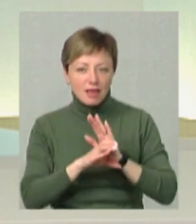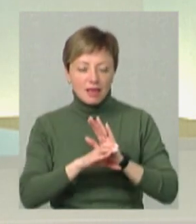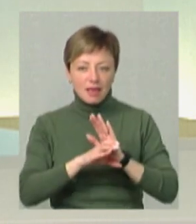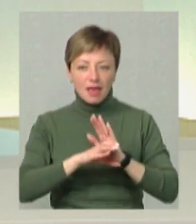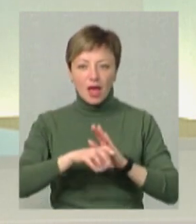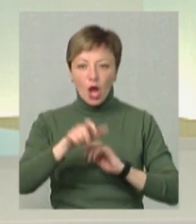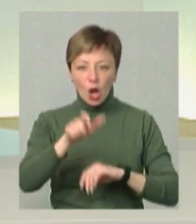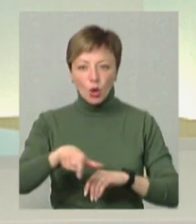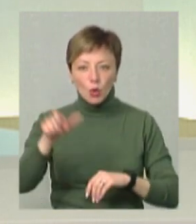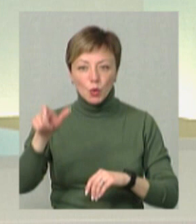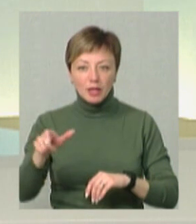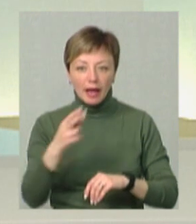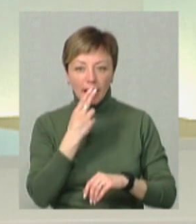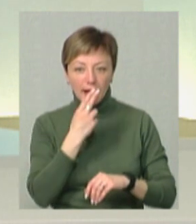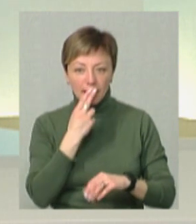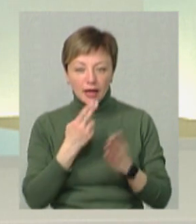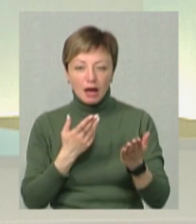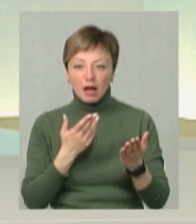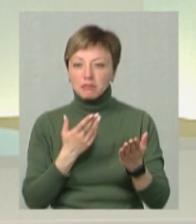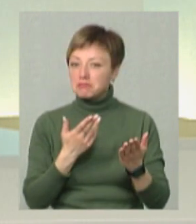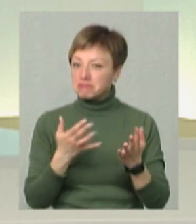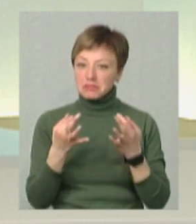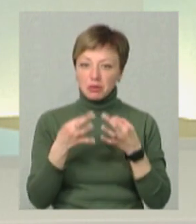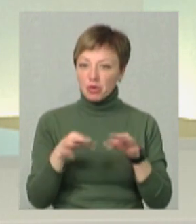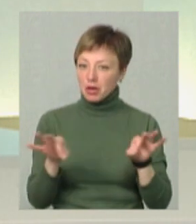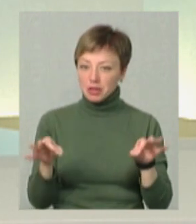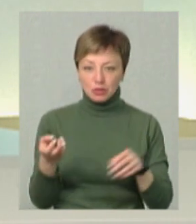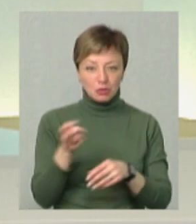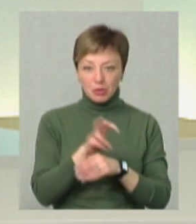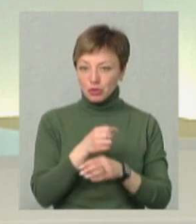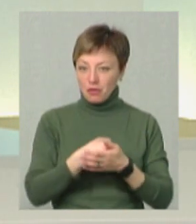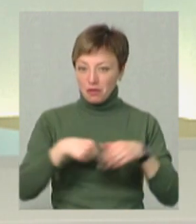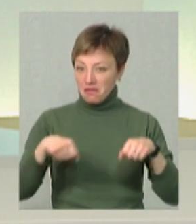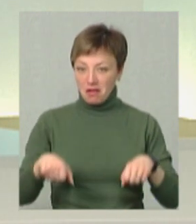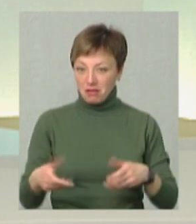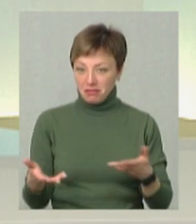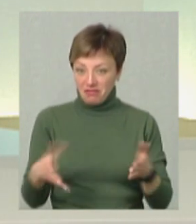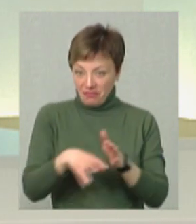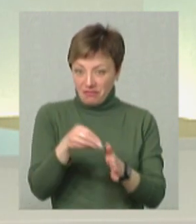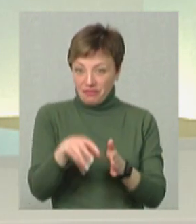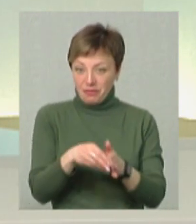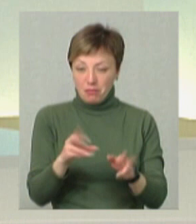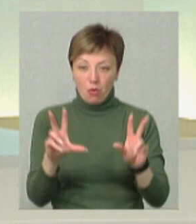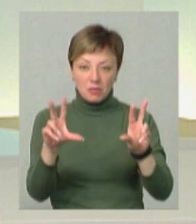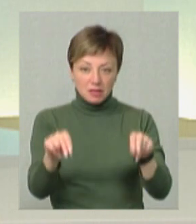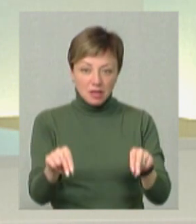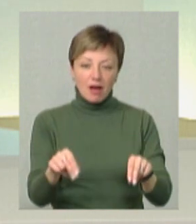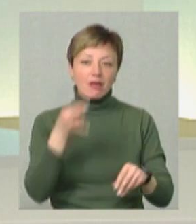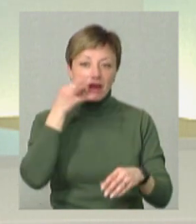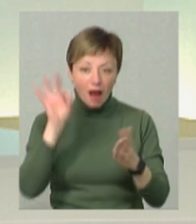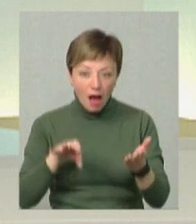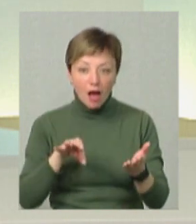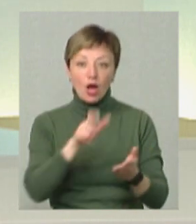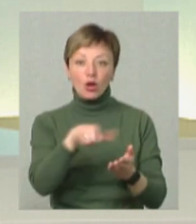нагадаємо, що Гітлер абсолютно демократично прийшов до влади. Так. Він обіцяв людям рай,